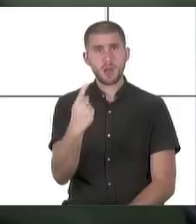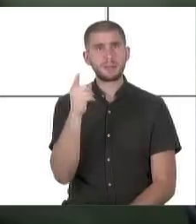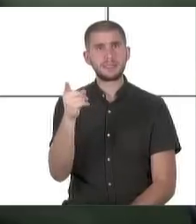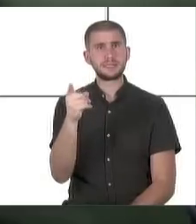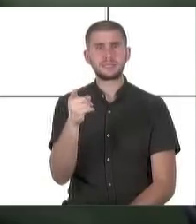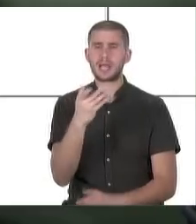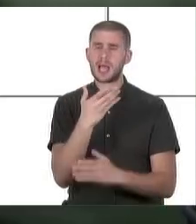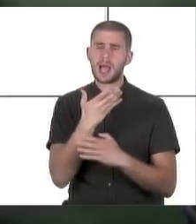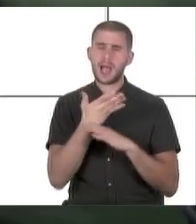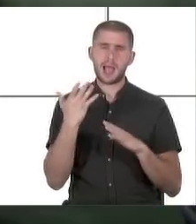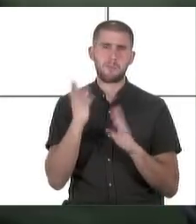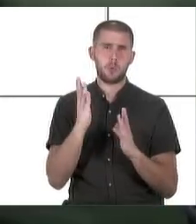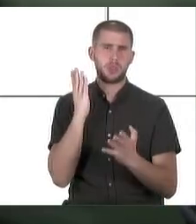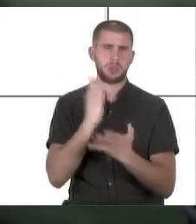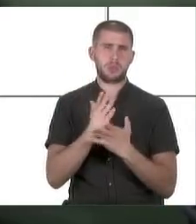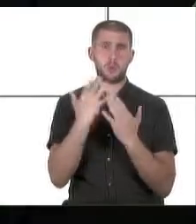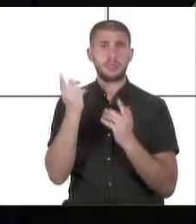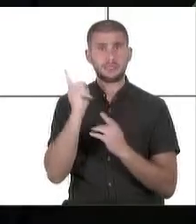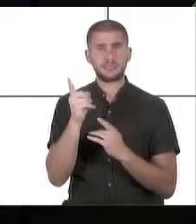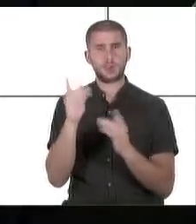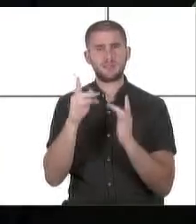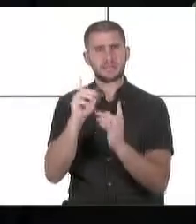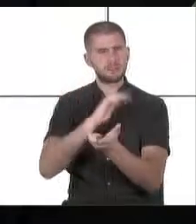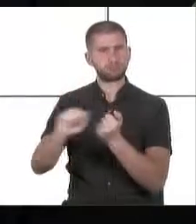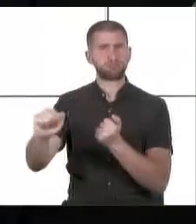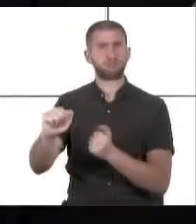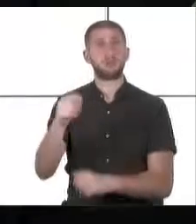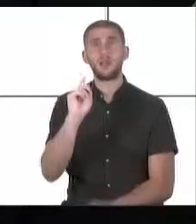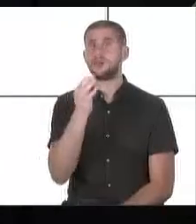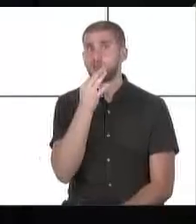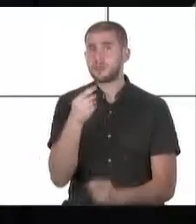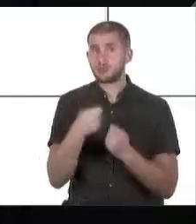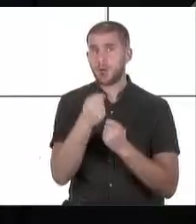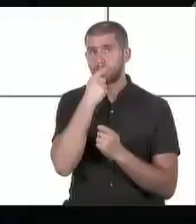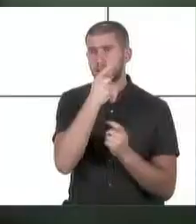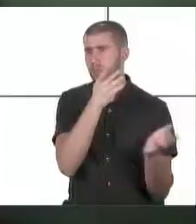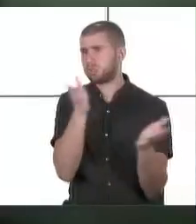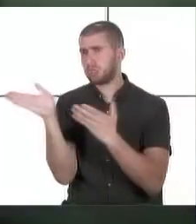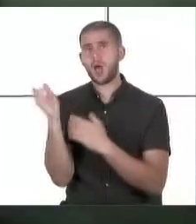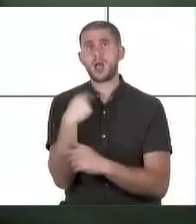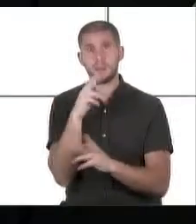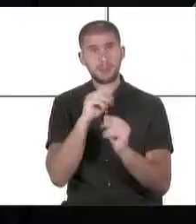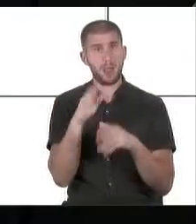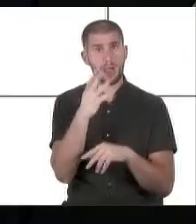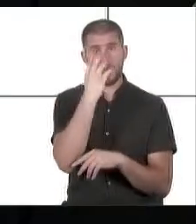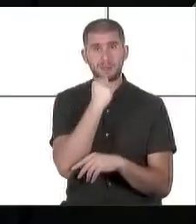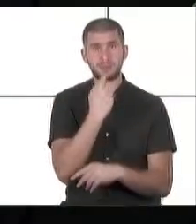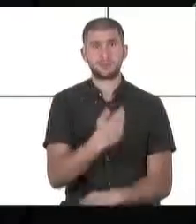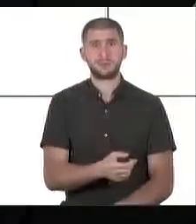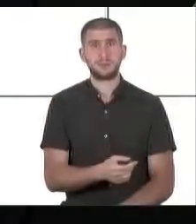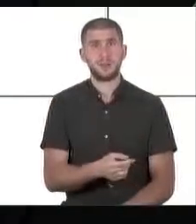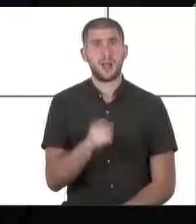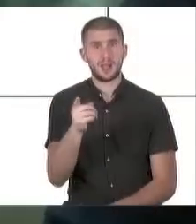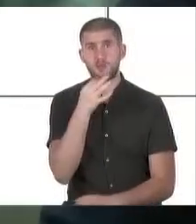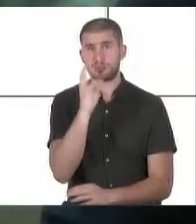חדה וברורה, לכן זה אויב שצריך להביס אותו. תראה מה שאלתי אותך על עבאס ותראה על מה ענית לי. אני מדבר איתך על חמאס.